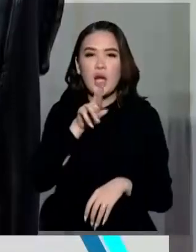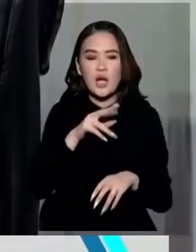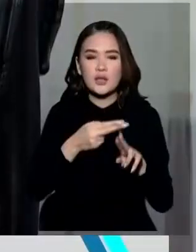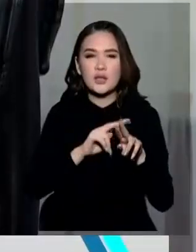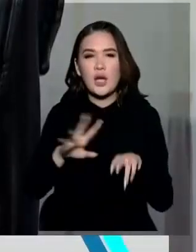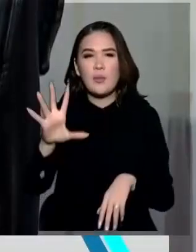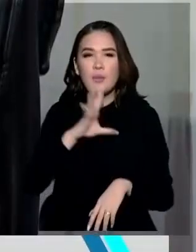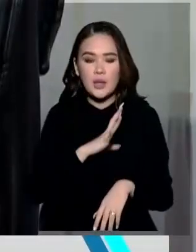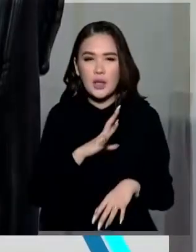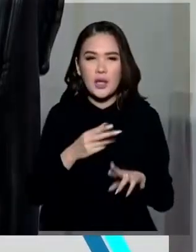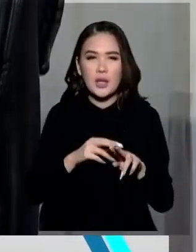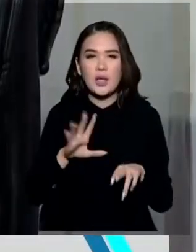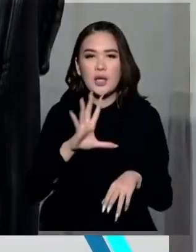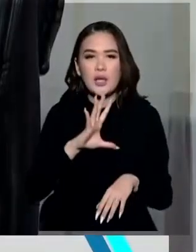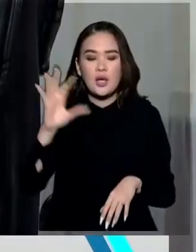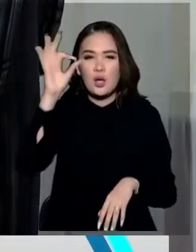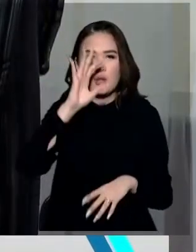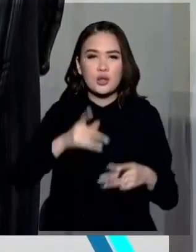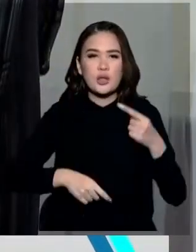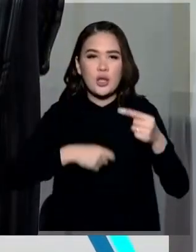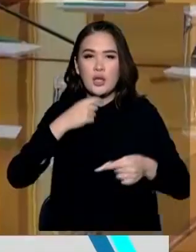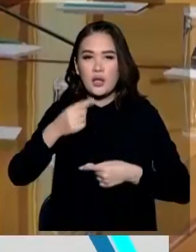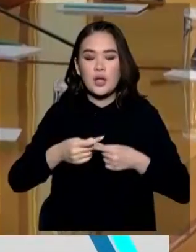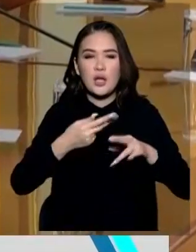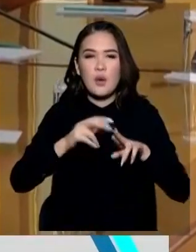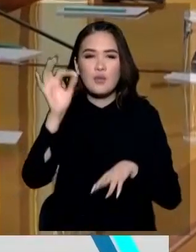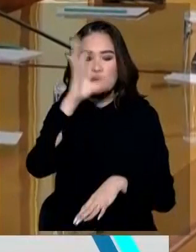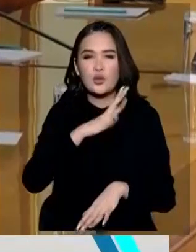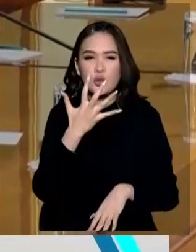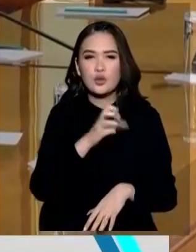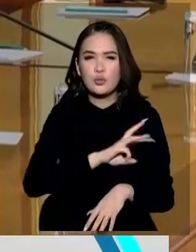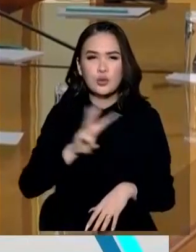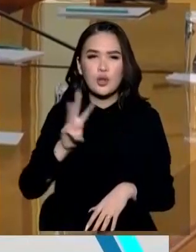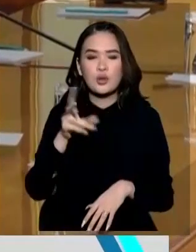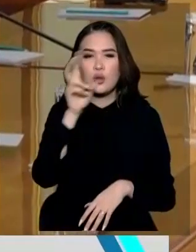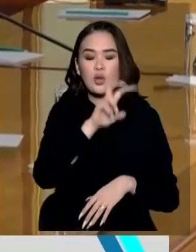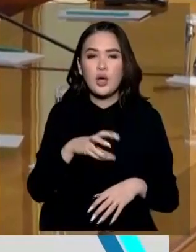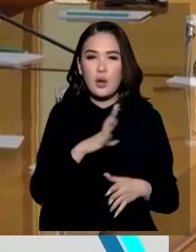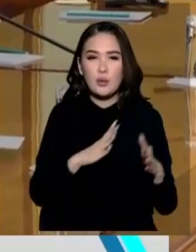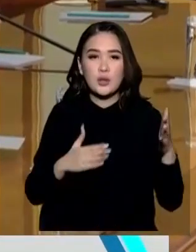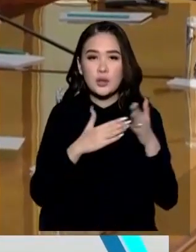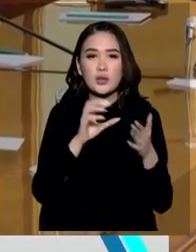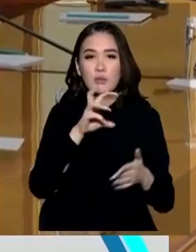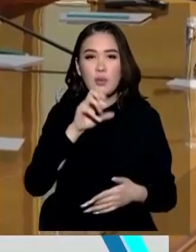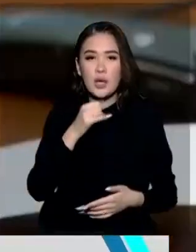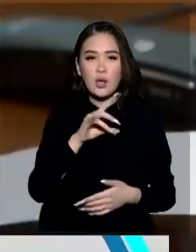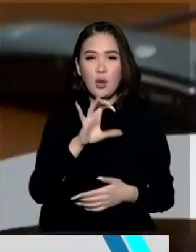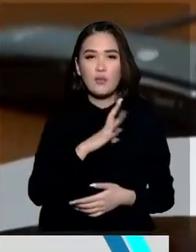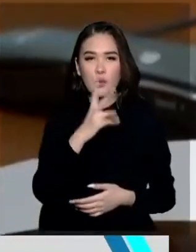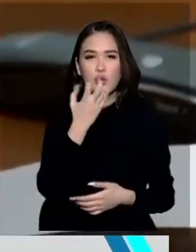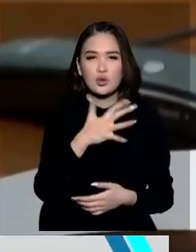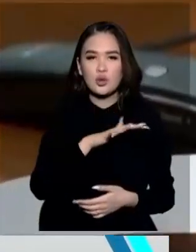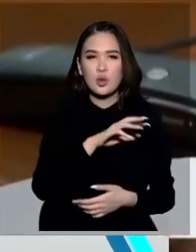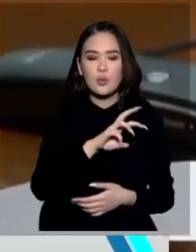айларында ресми Тегеран мен алыс-беріс мөлшері 500 миллион долларға тең болған. Осы орайда Әлихан Смайылов Иранға 250